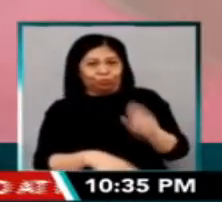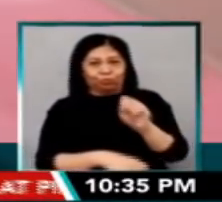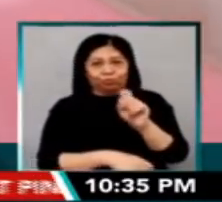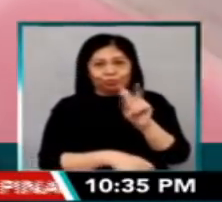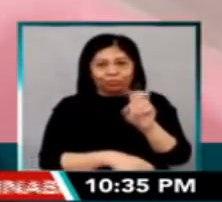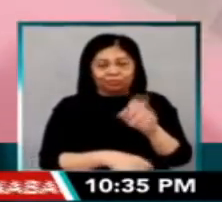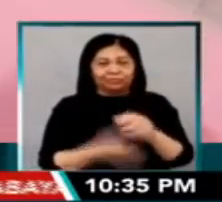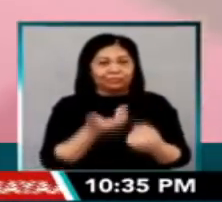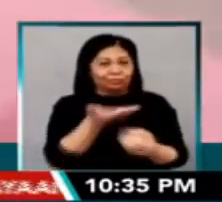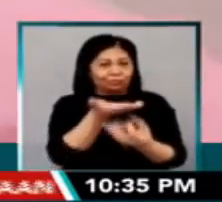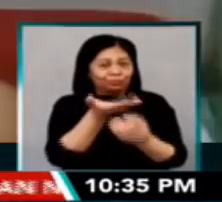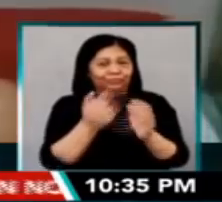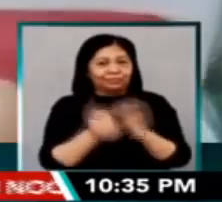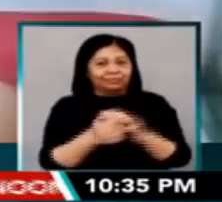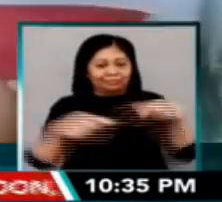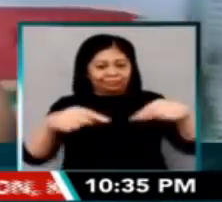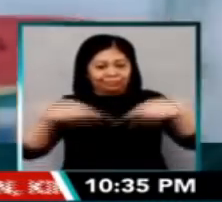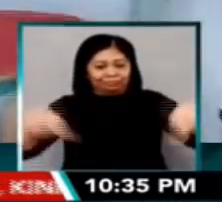Sink,